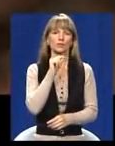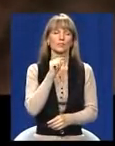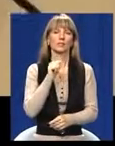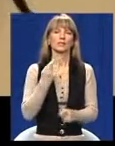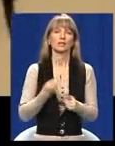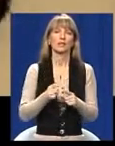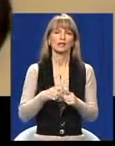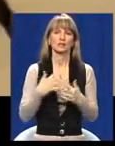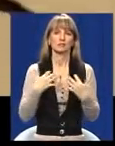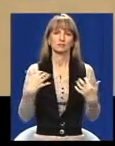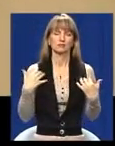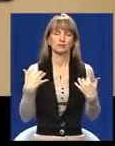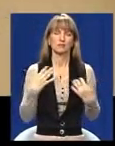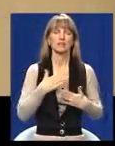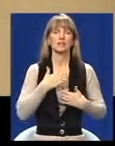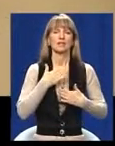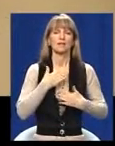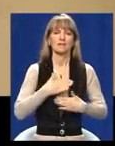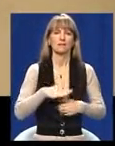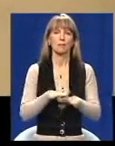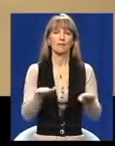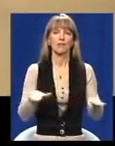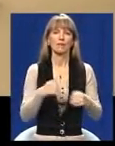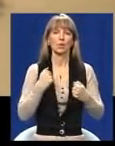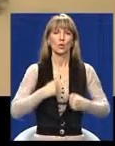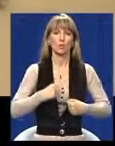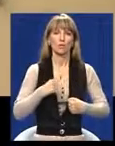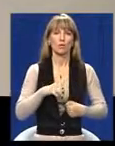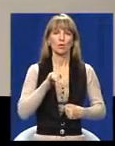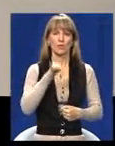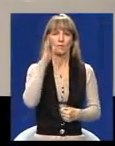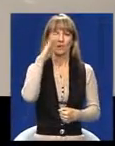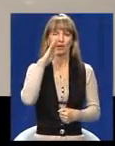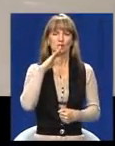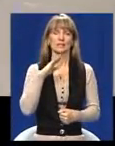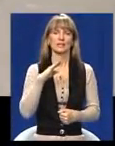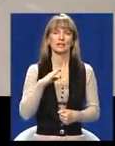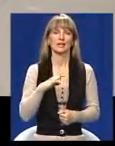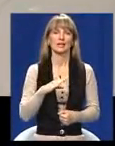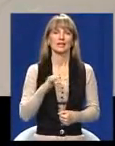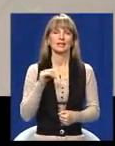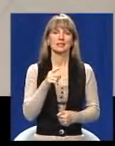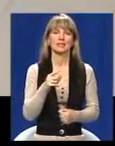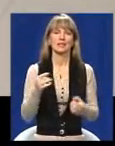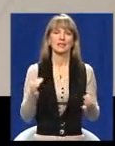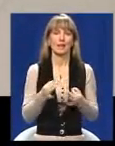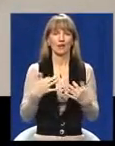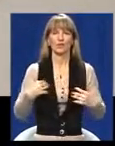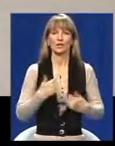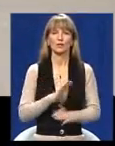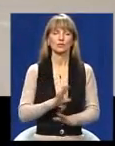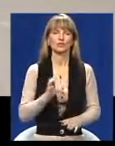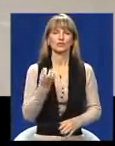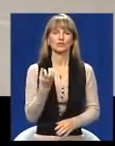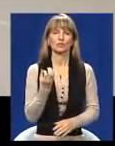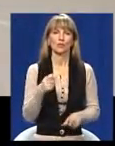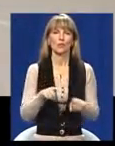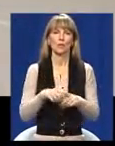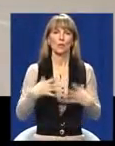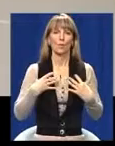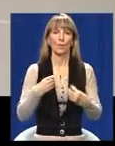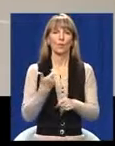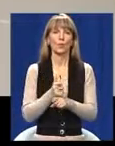ця тваринка із задоволенням плаває і купається у воді. Поруч із нею ніколи не засумуєш. А ще такі